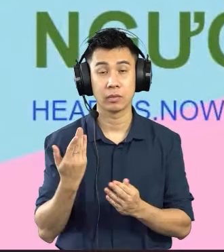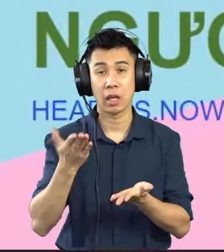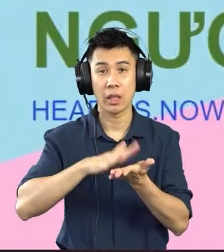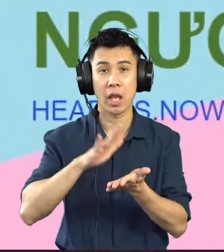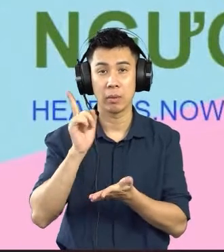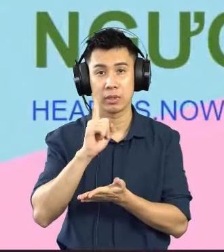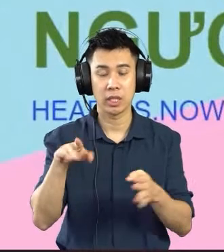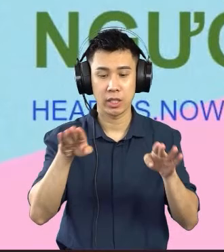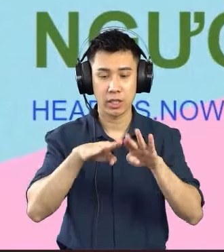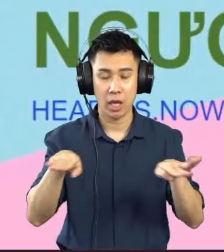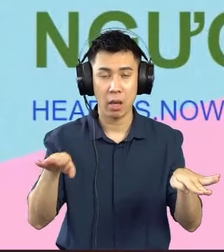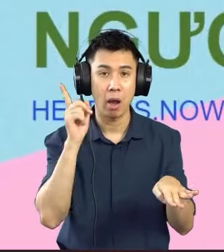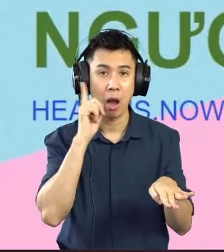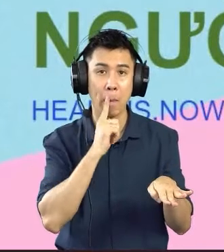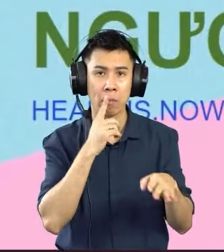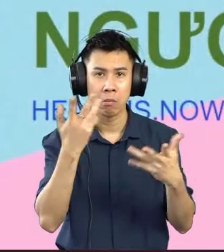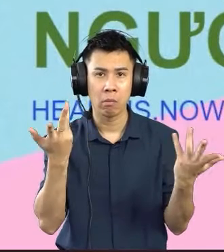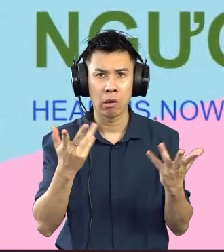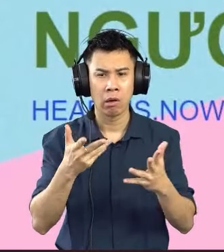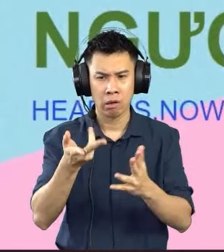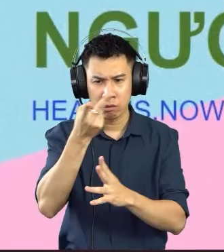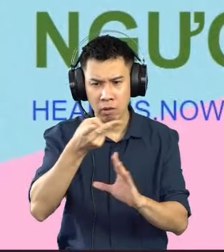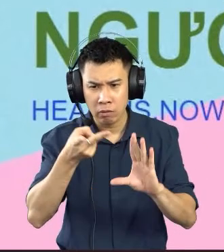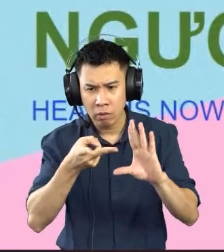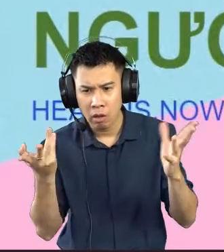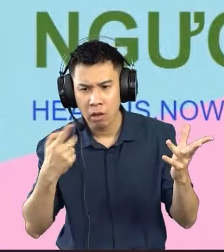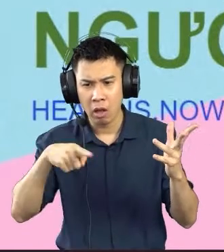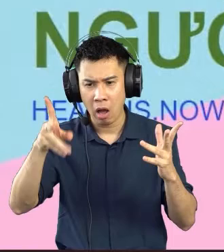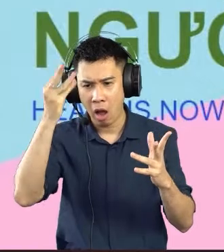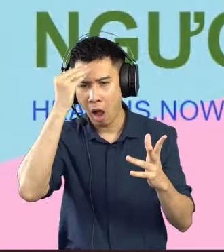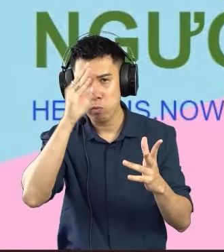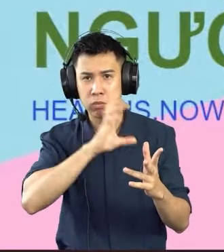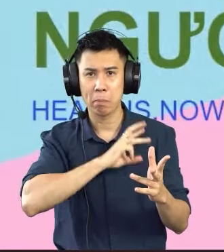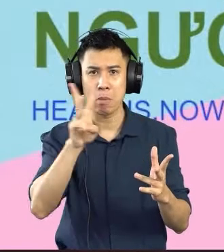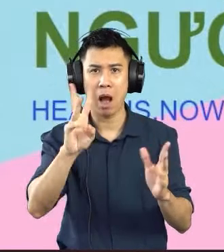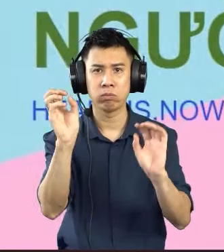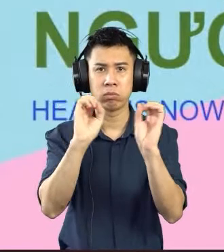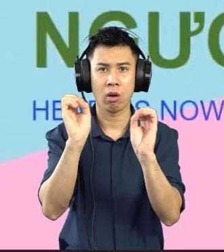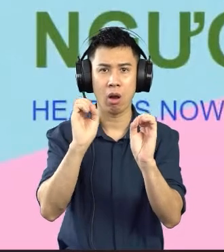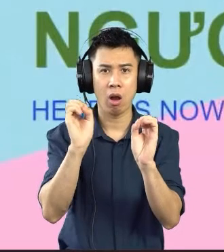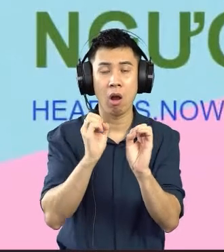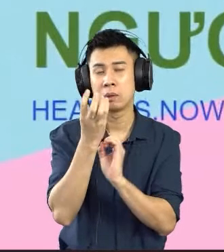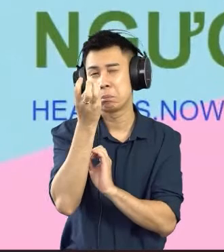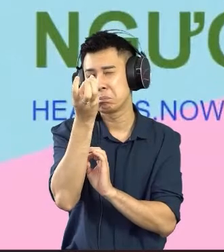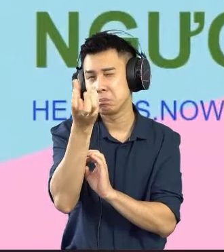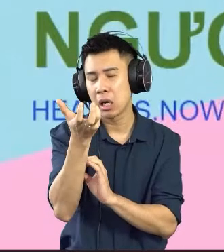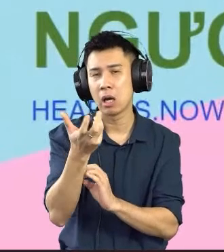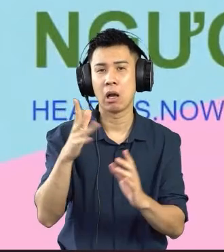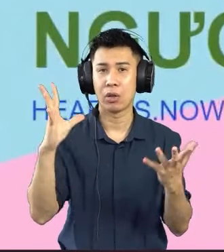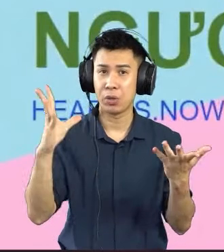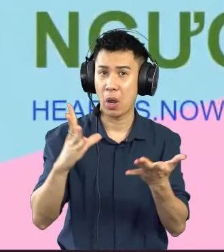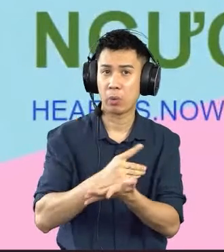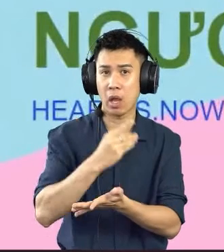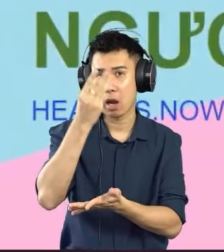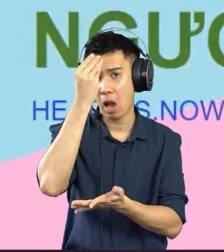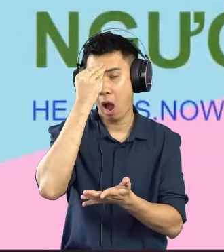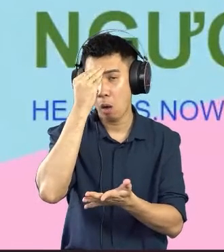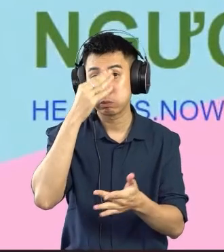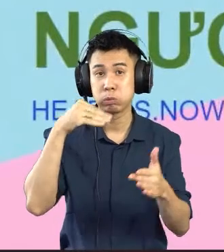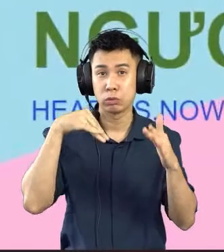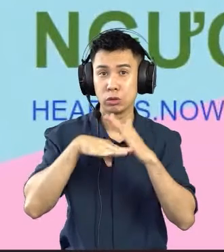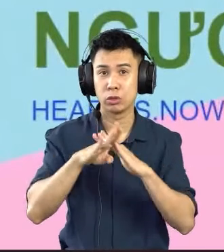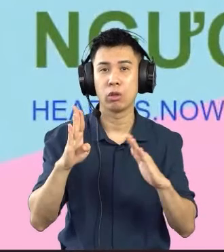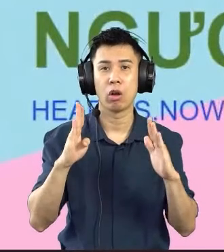đó, các em nhỏ khiếm thính hiện nay đang thiếu đi cơ sở vật chất để có thể đi học cấp 3 và gần như có rất ít các em có điều kiện để vào được các ngôi trường